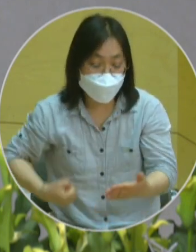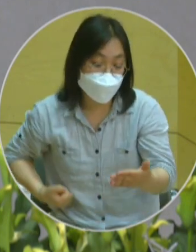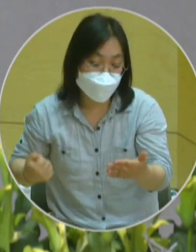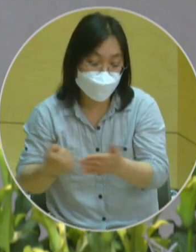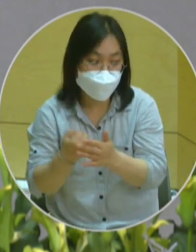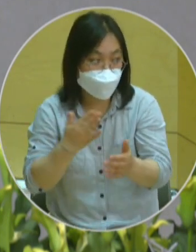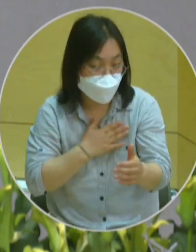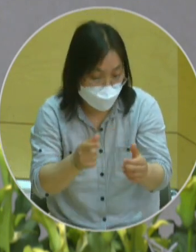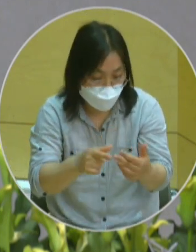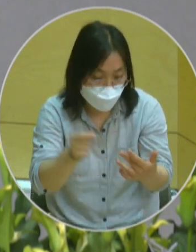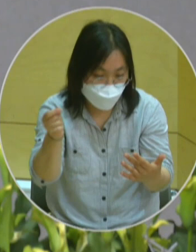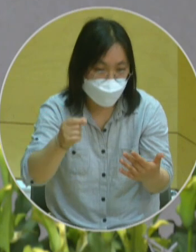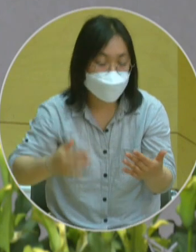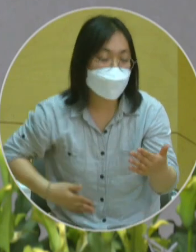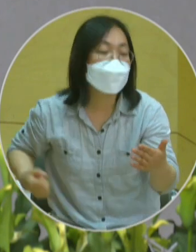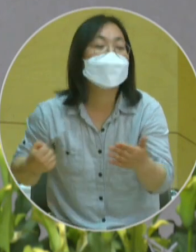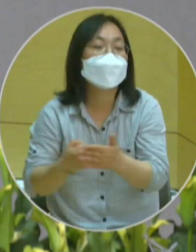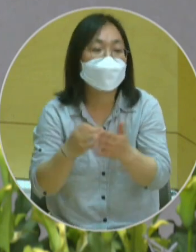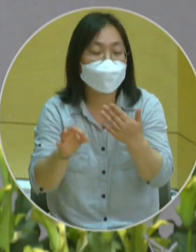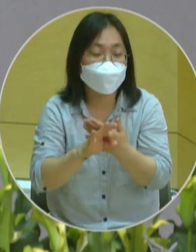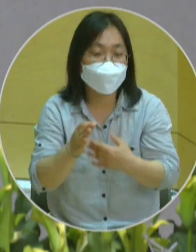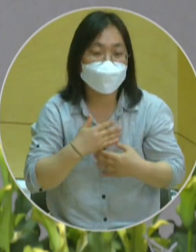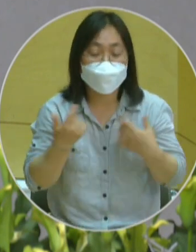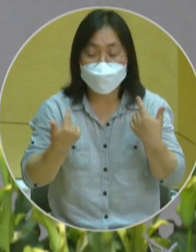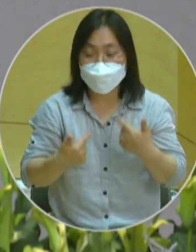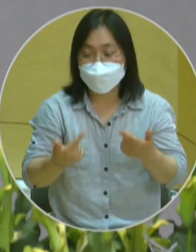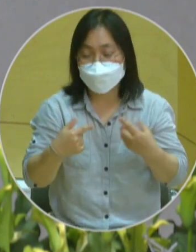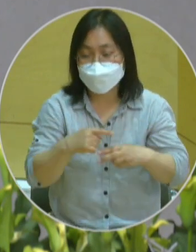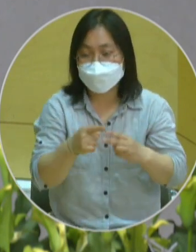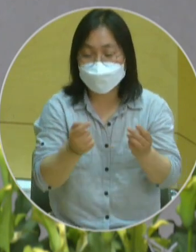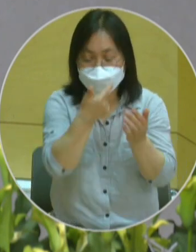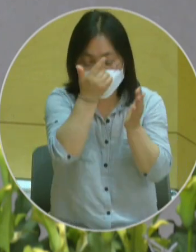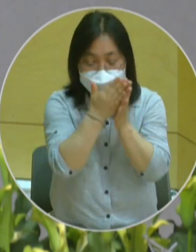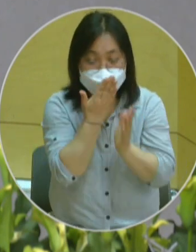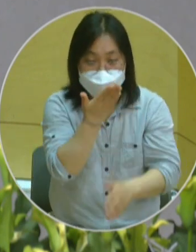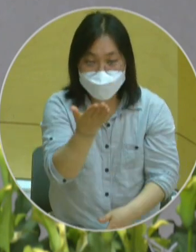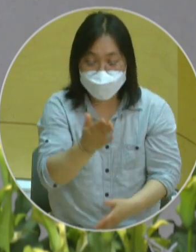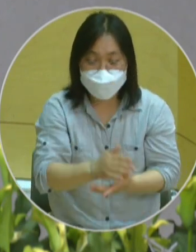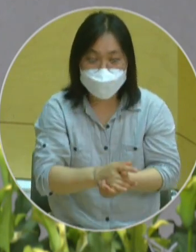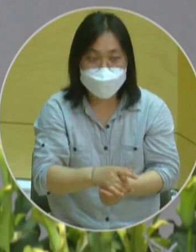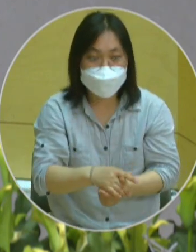내가 선택하고 내가 정하면 난 언제든지 기도할 수 있어, 그렇게 생각하시나요?